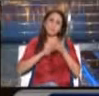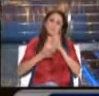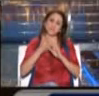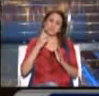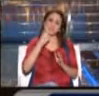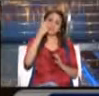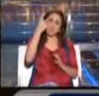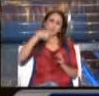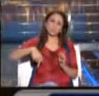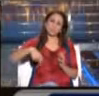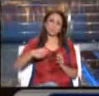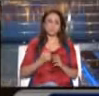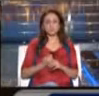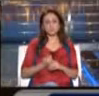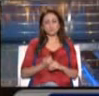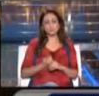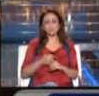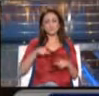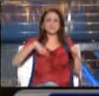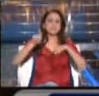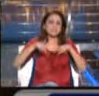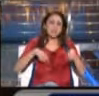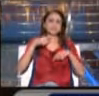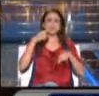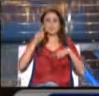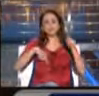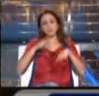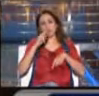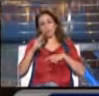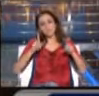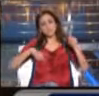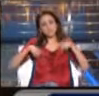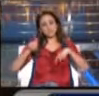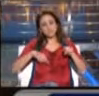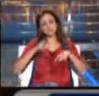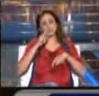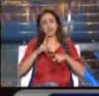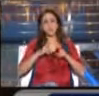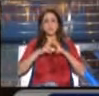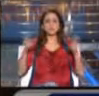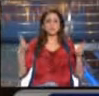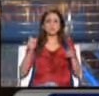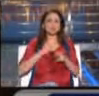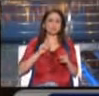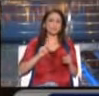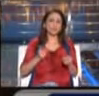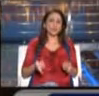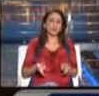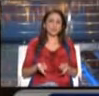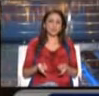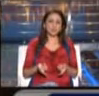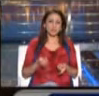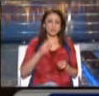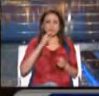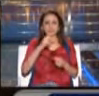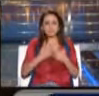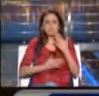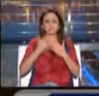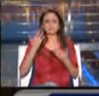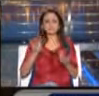كوره. ابتدينا نخش في السياسه ونتكلم في السياسه ونتكلم في حاجات كتير مش بتاعتنا. وحتى لما نيجي